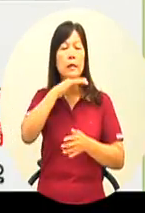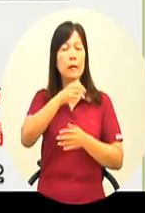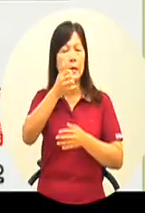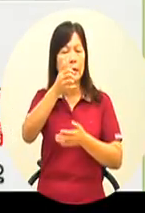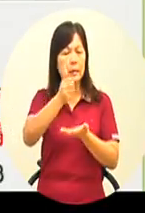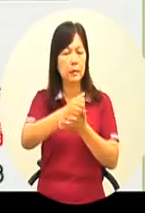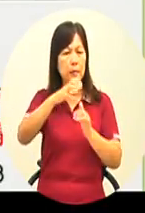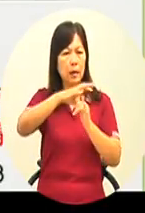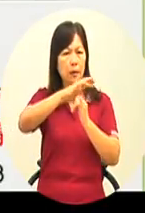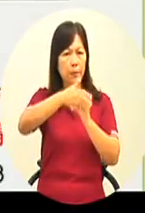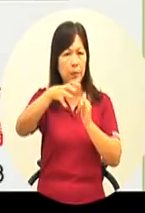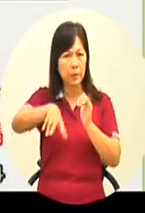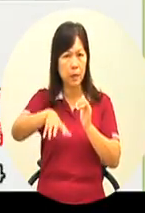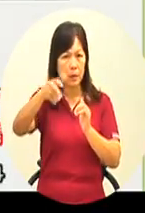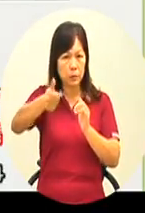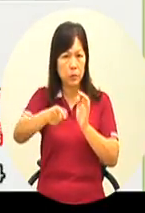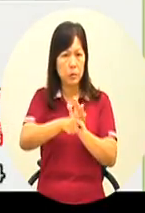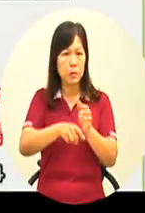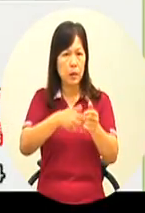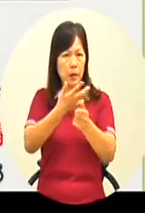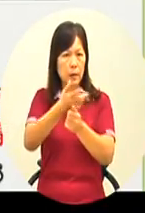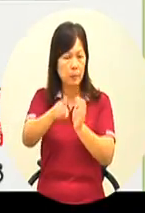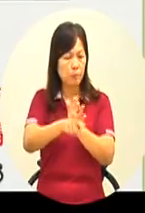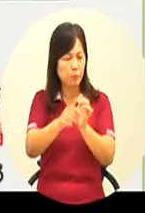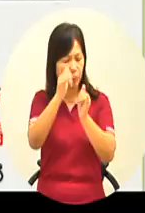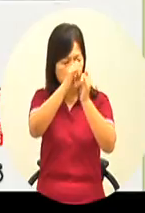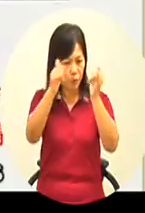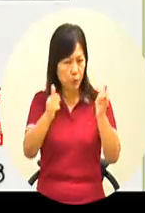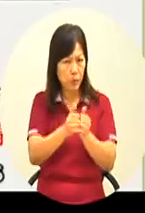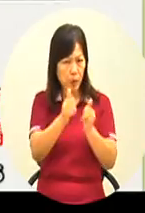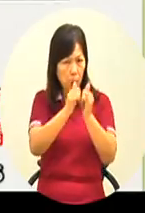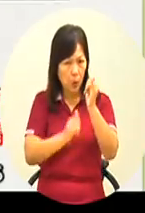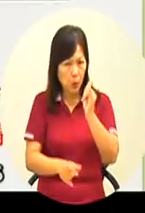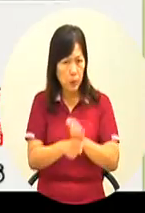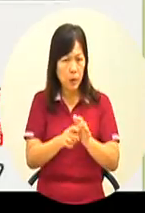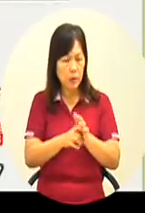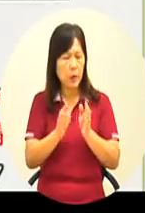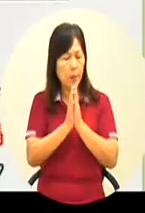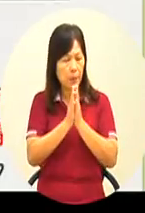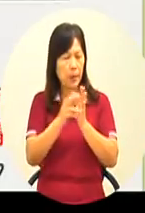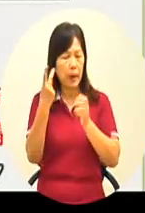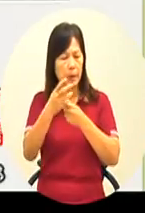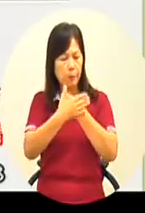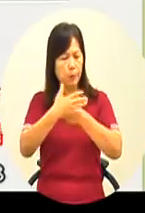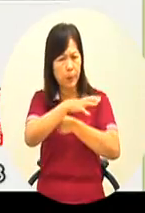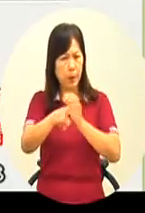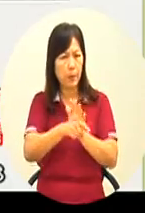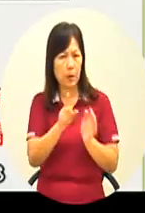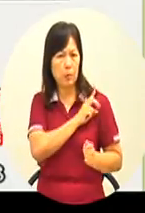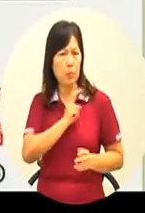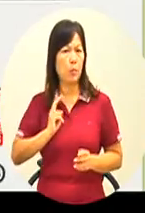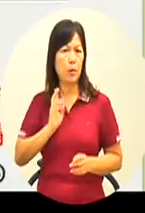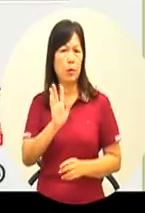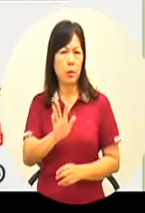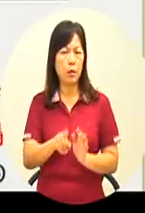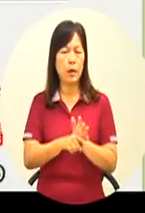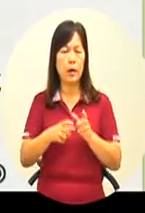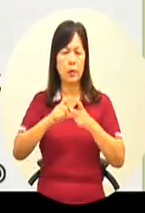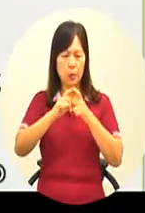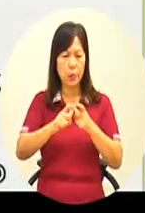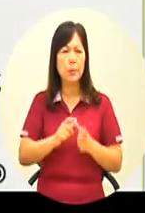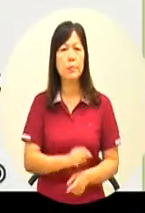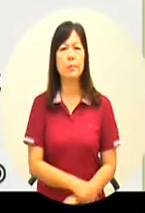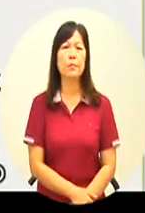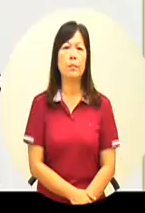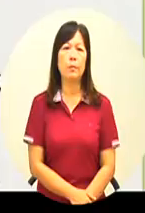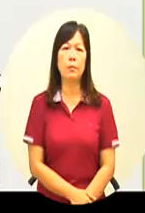长吼，如何让后代子孙嘞吼，会当来祭拜追思，又可以兼顾于环保哦。啊，大家我们一起作为啦。